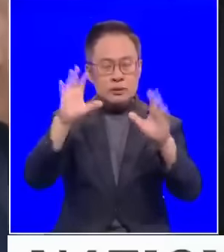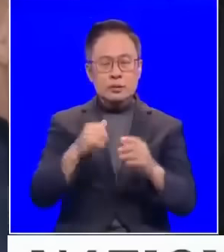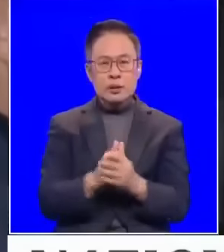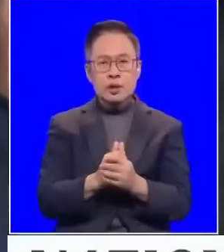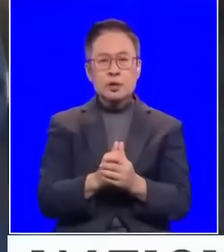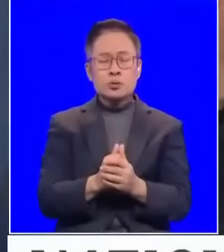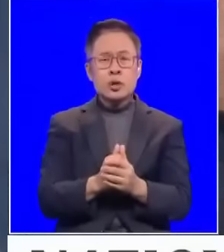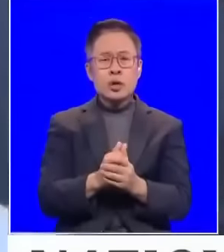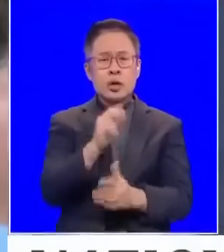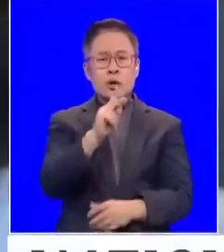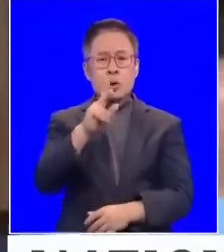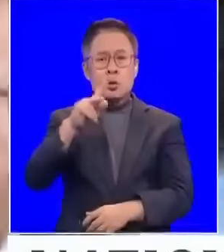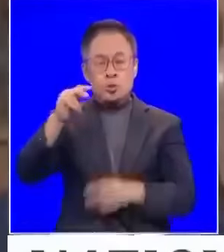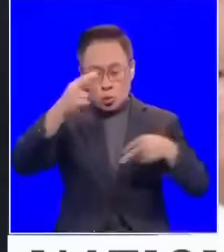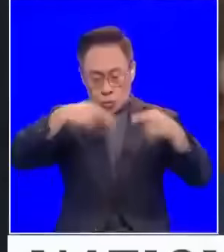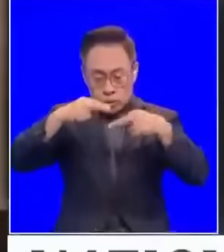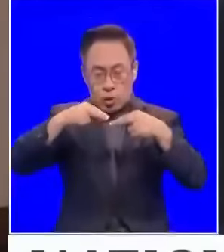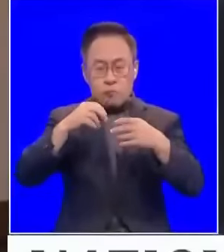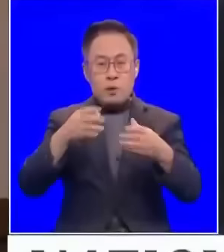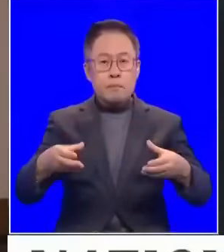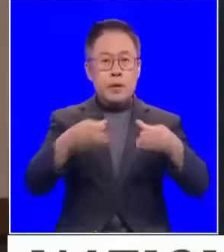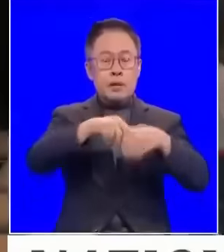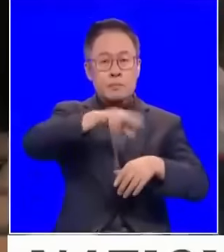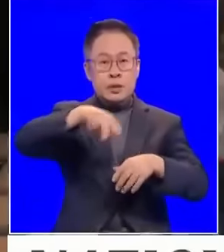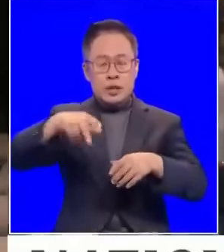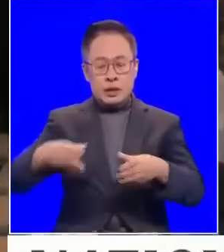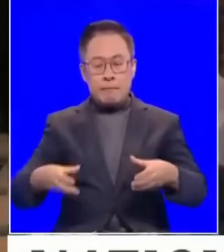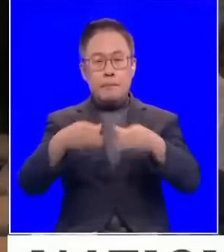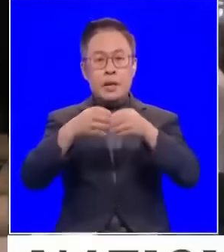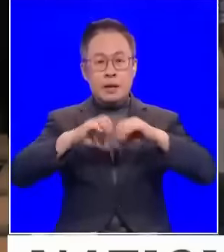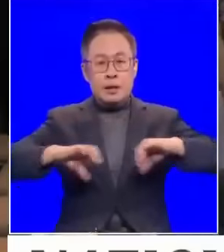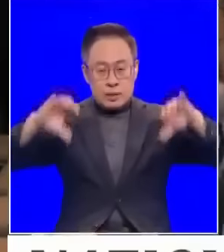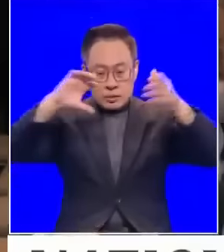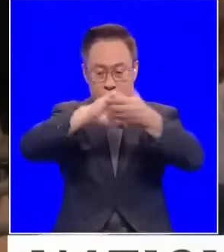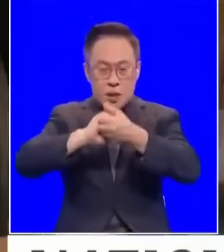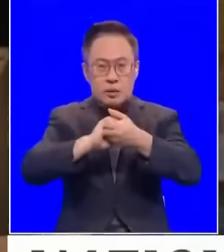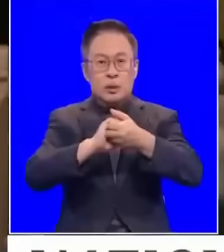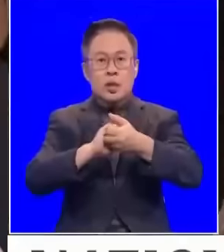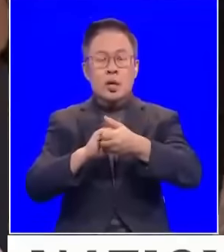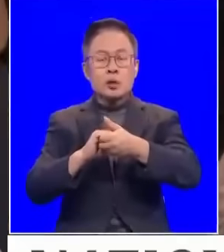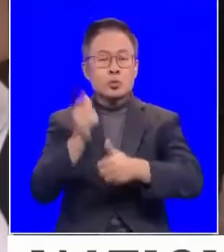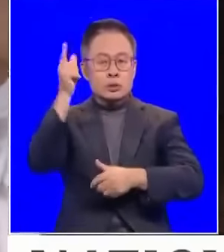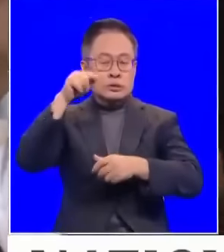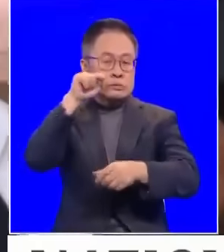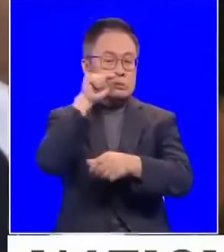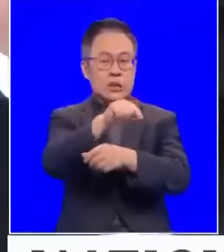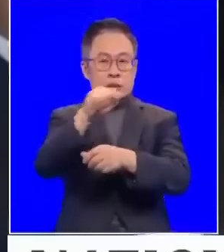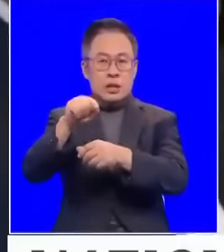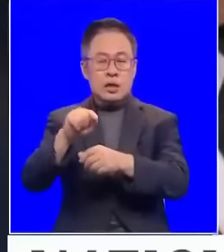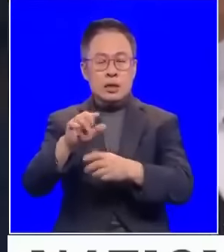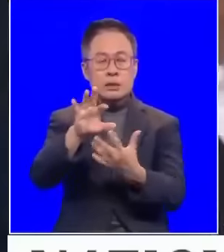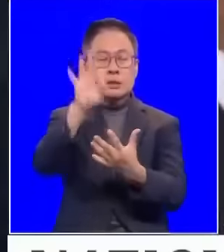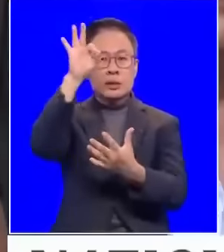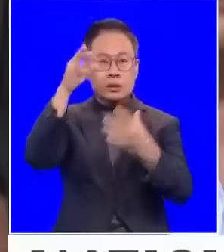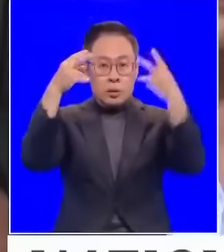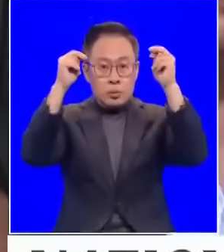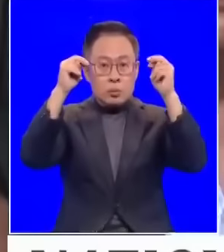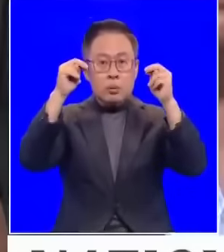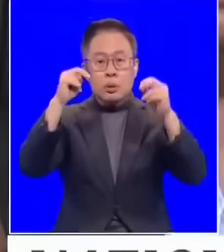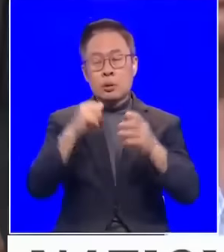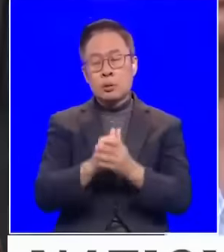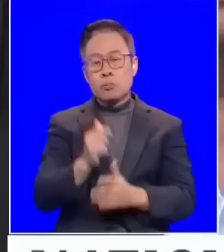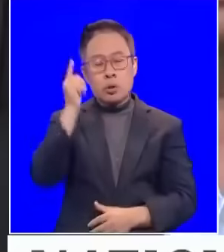รณีที่ยื่นให้ยุบพรรคเพื่อไทยและก็6พรรคร่วมรัฐบาลฐานถูกคุณทักษิณครอบงำคุณวราวุธก็ยืนยันว่า